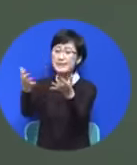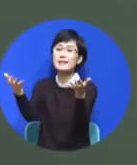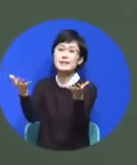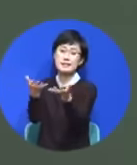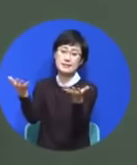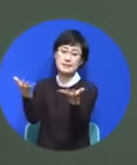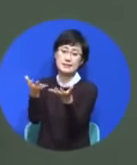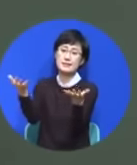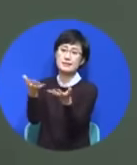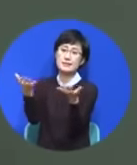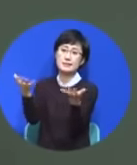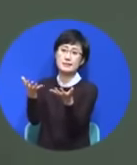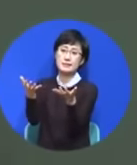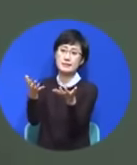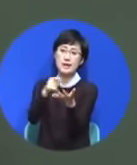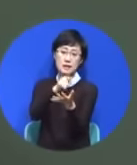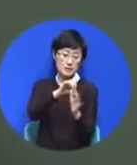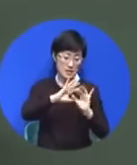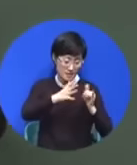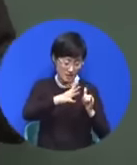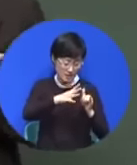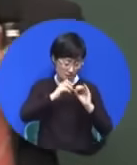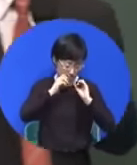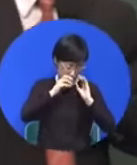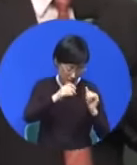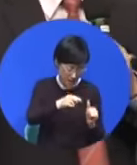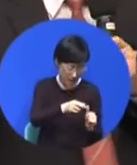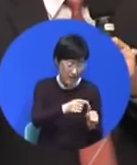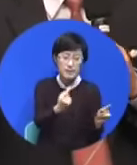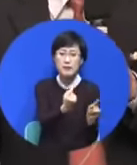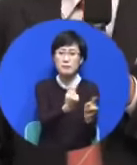하나님은 절대적인 목표를 가지고